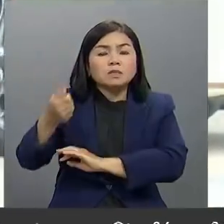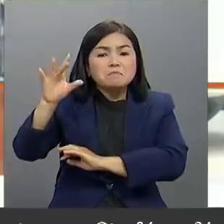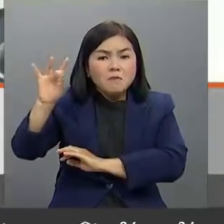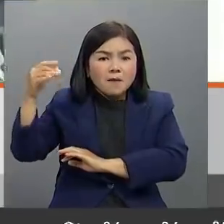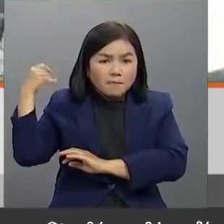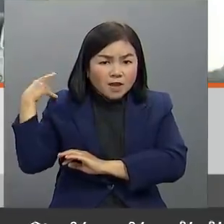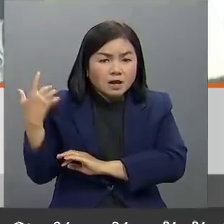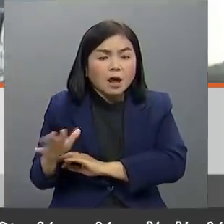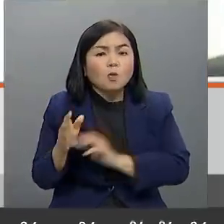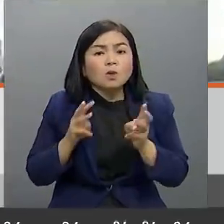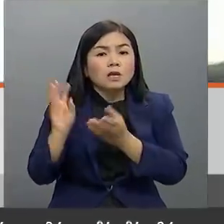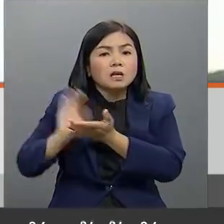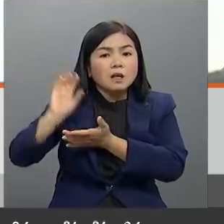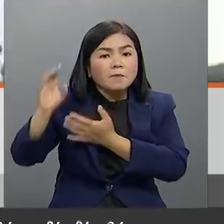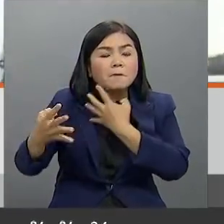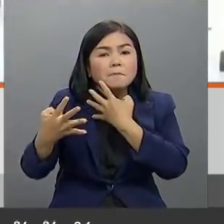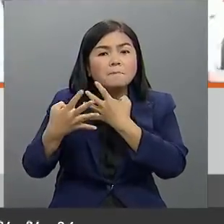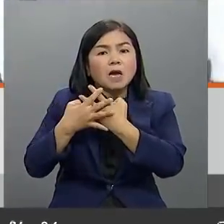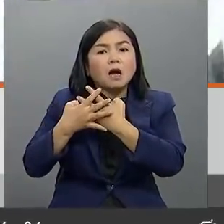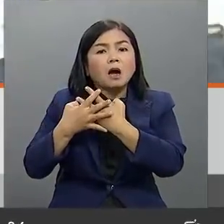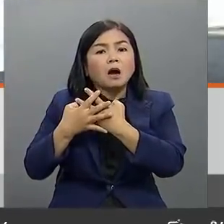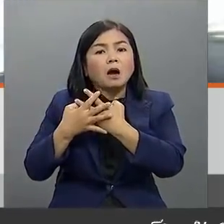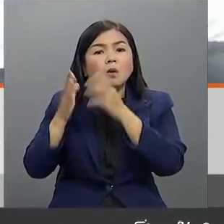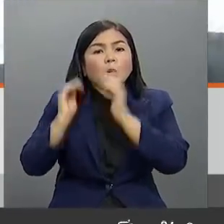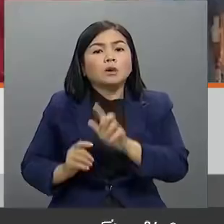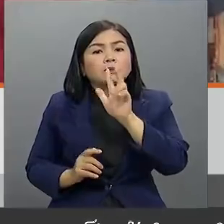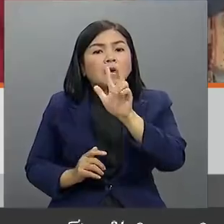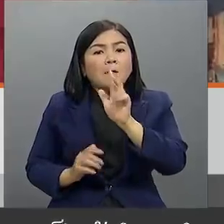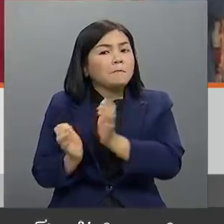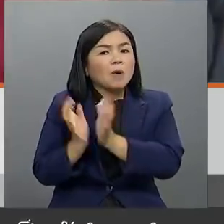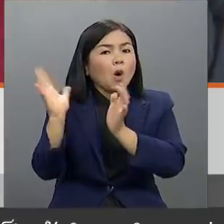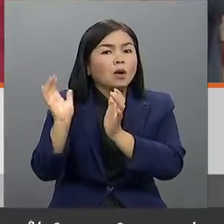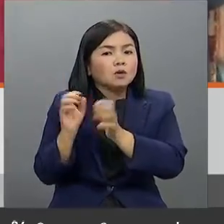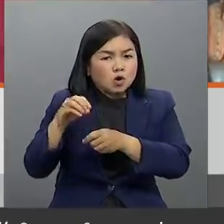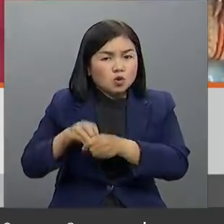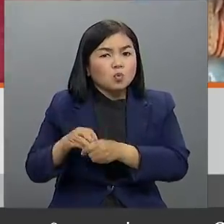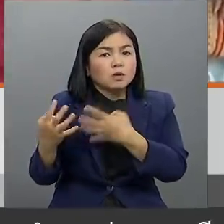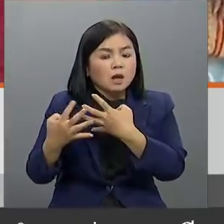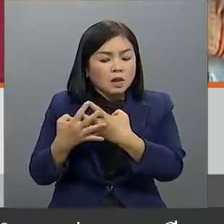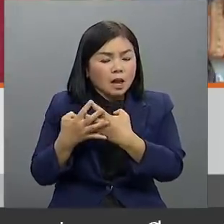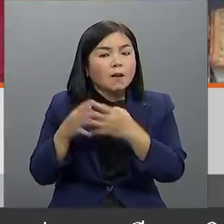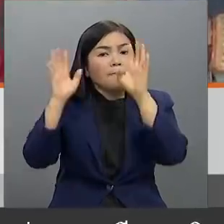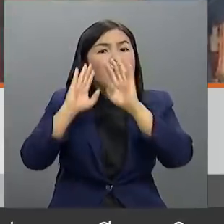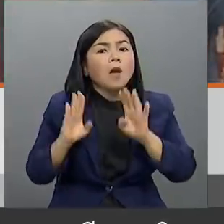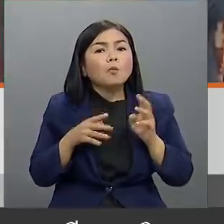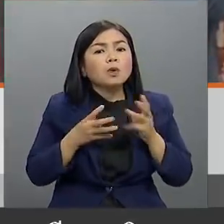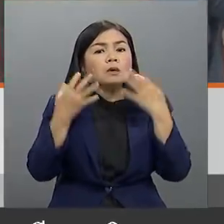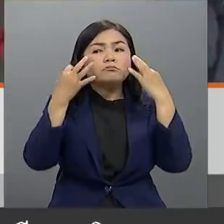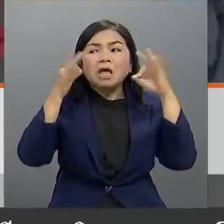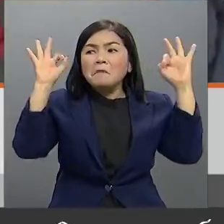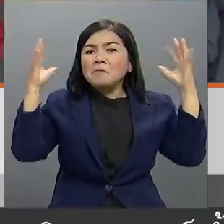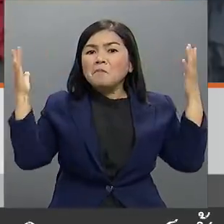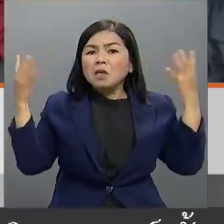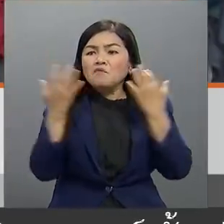ไม่ให้ประกันตัว 3กันนำคนล่าสุดรวมไปถึงนายปีรัฐจงเทพนั้นถือเป็นการปิดกั้นเสรีภาพในการแสดงออก